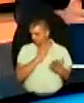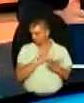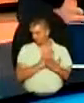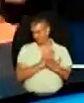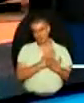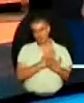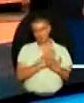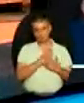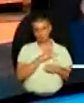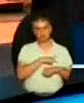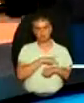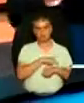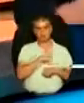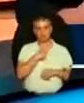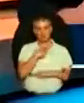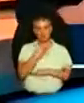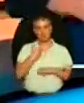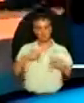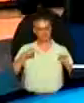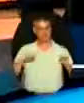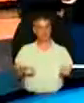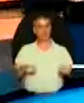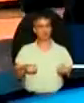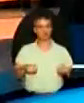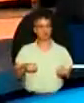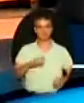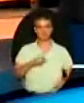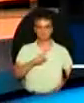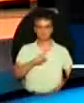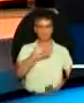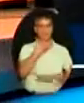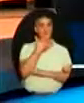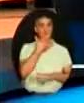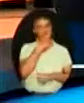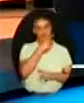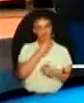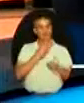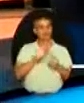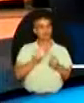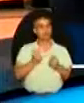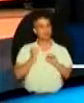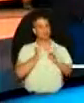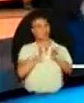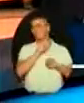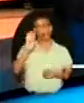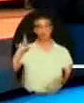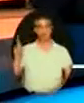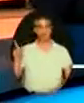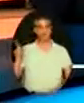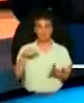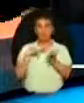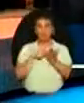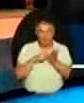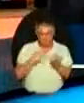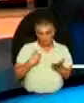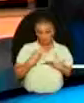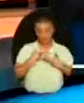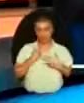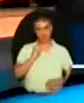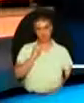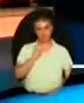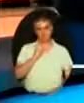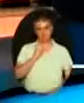להיות נושאת מטוסים. אתה צודק. נהיה מדינה ריבונית. אתה צודק, שמדינת ישראל היא נושאת המטוסים ולא נתניהו. רגע אחד. בגלל זה אנחנו מקבלים. מה שהציבור